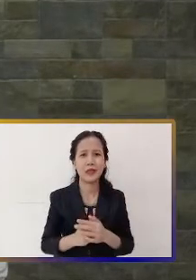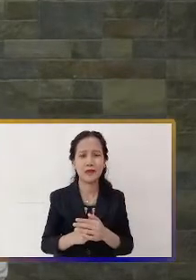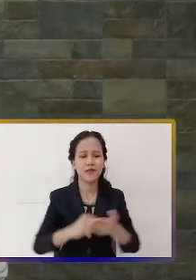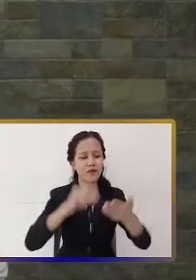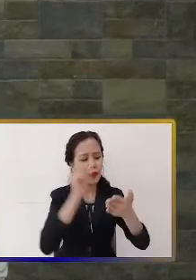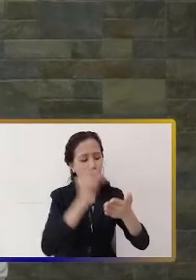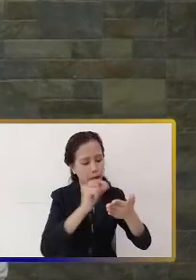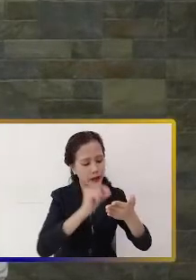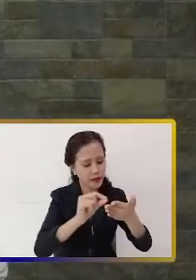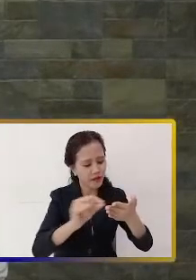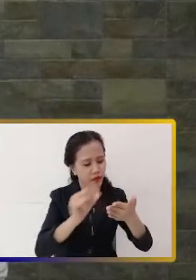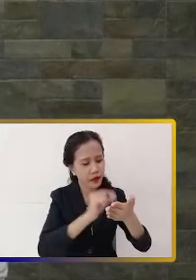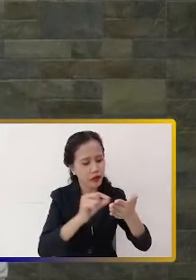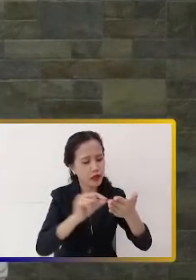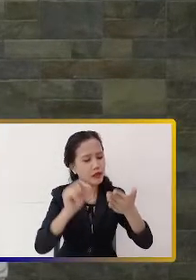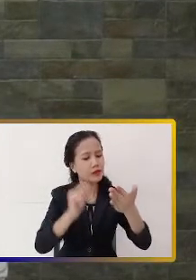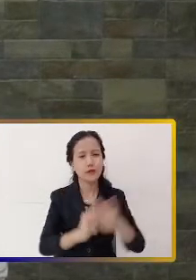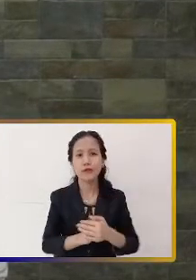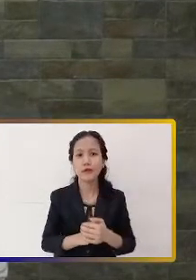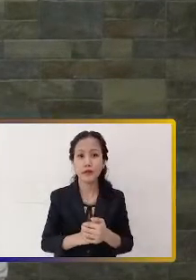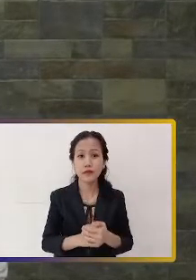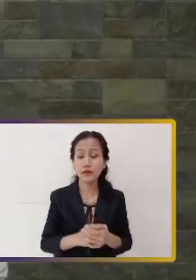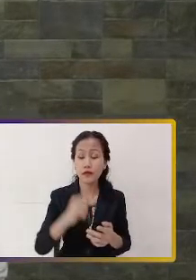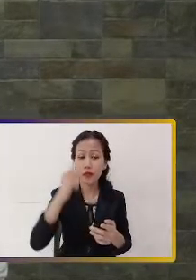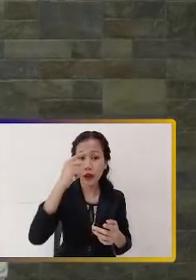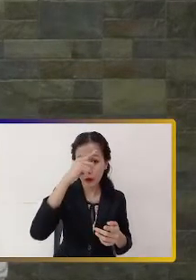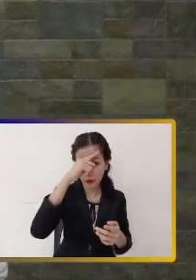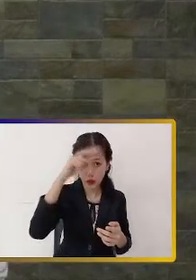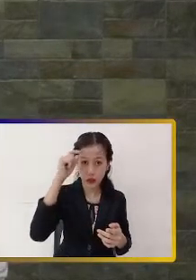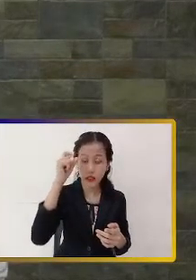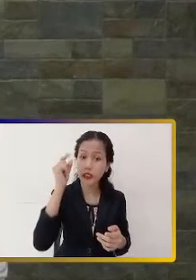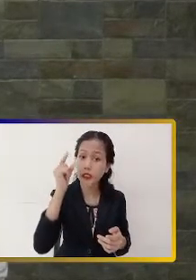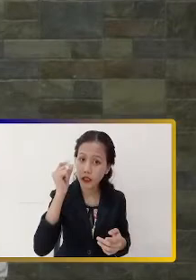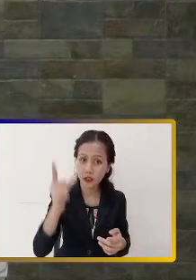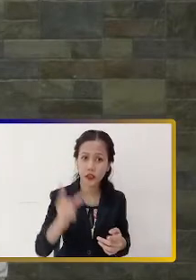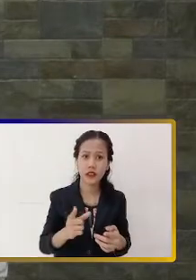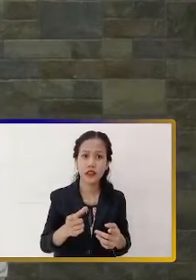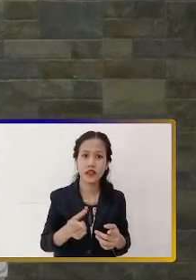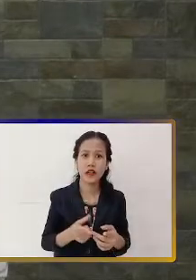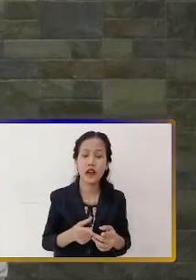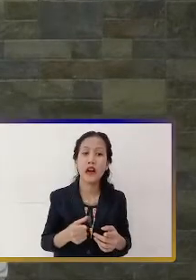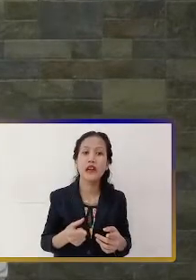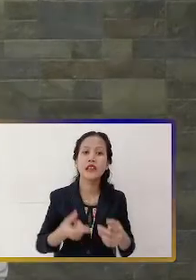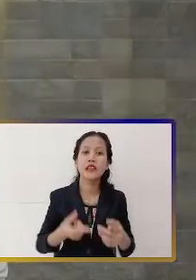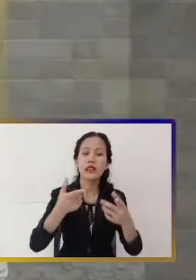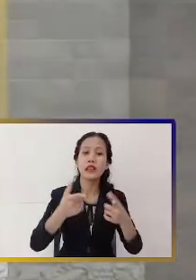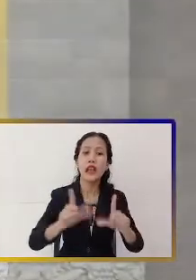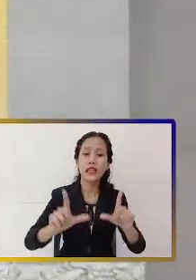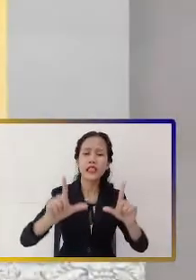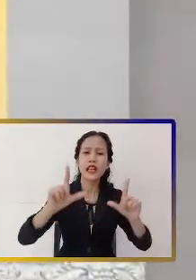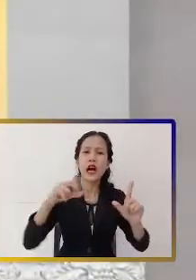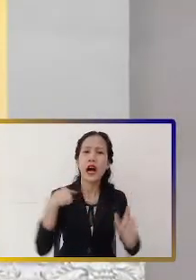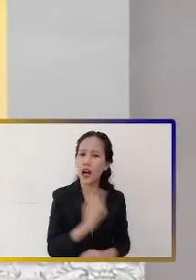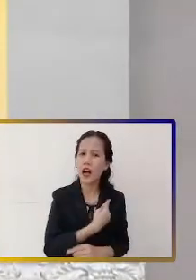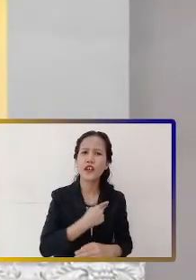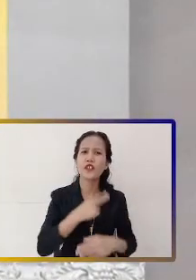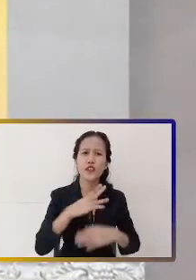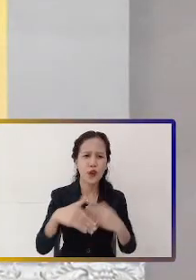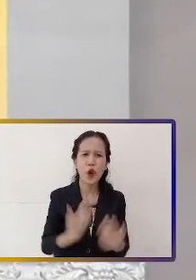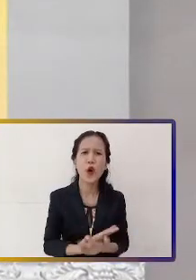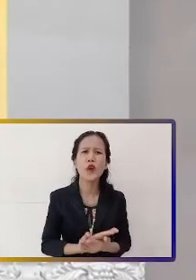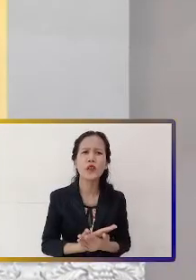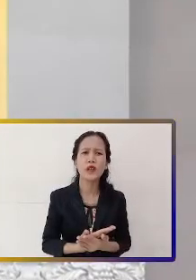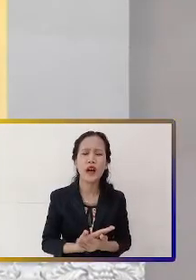ano yung sasabihin? Because, listen, mula ho ngayon mga kapatid, let us all be aware that God